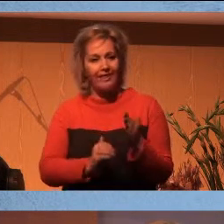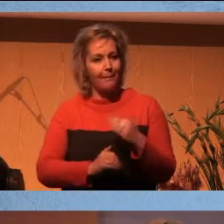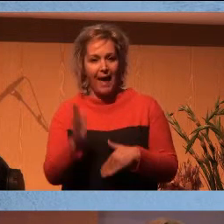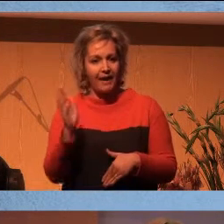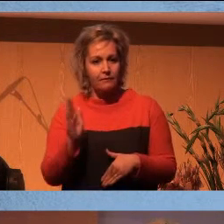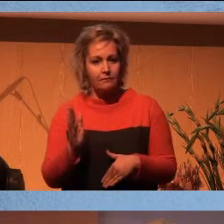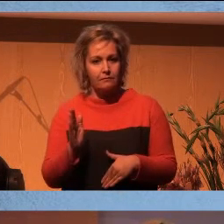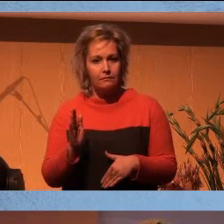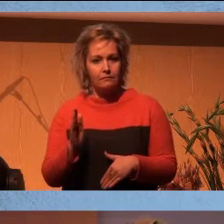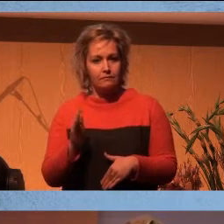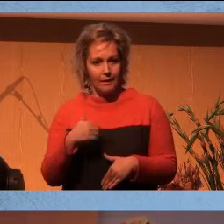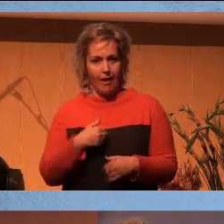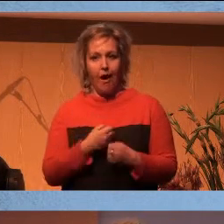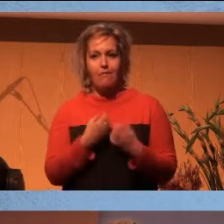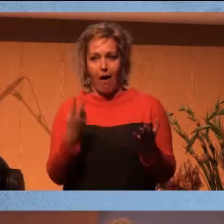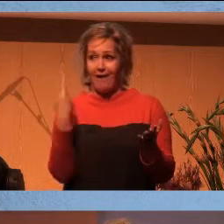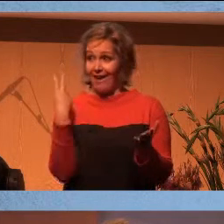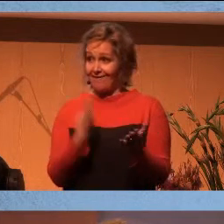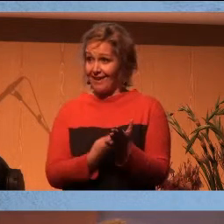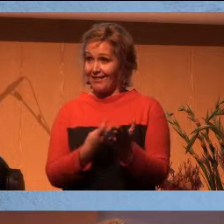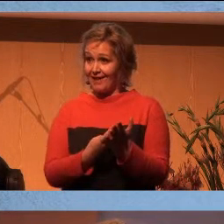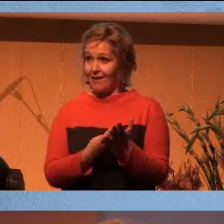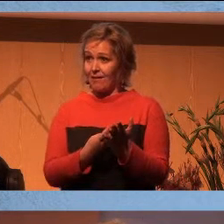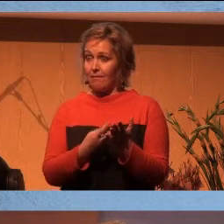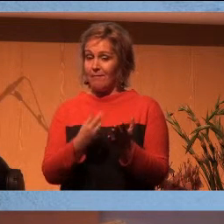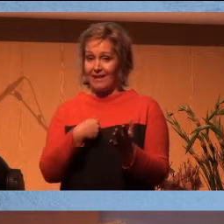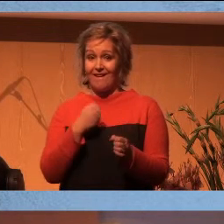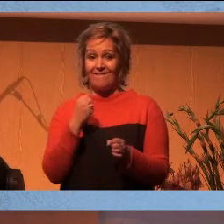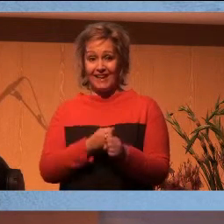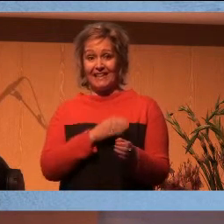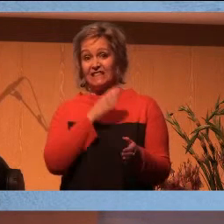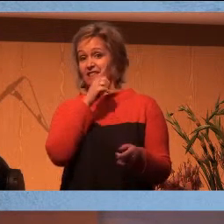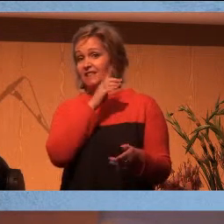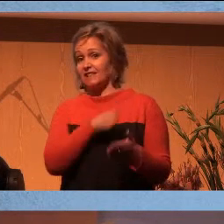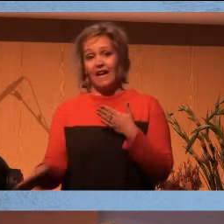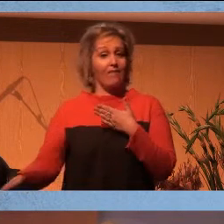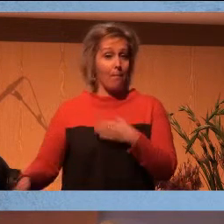Sant? Nå har jeg ganske mange vittner på det var skivebom.